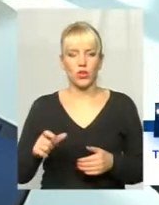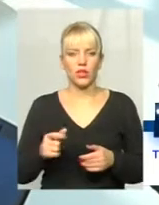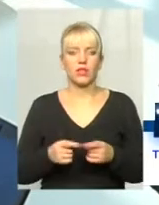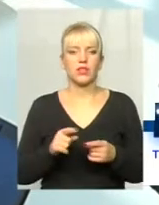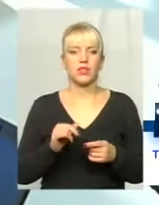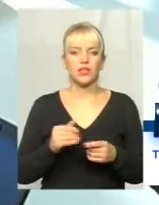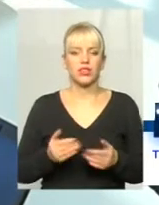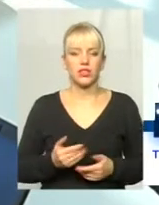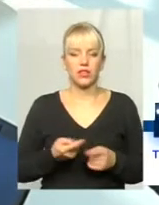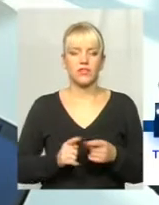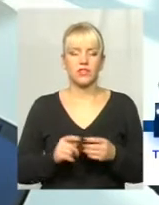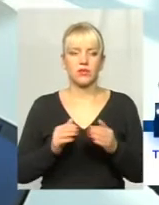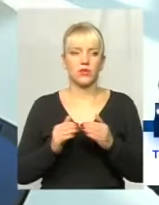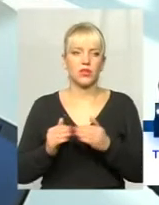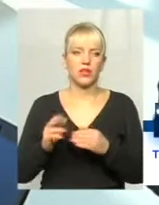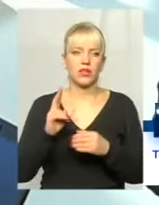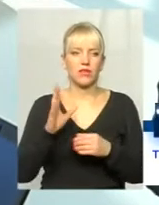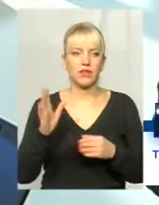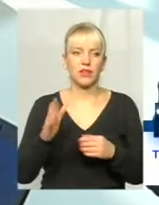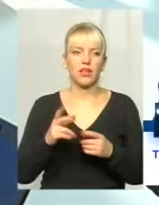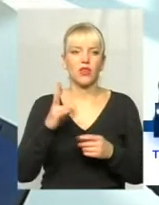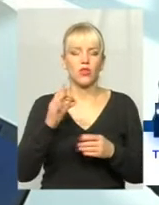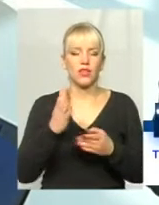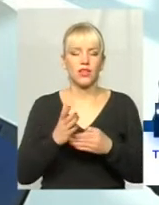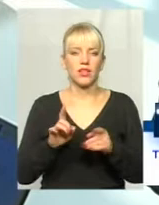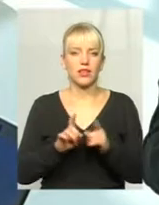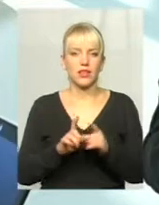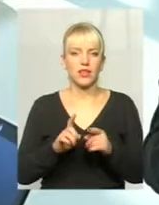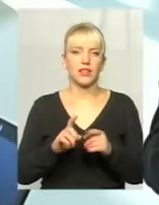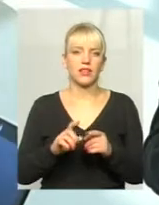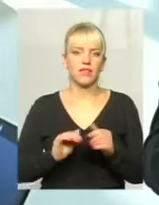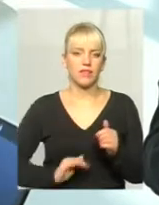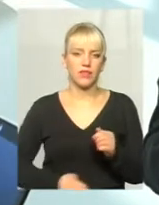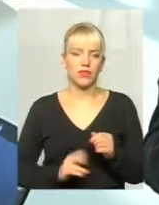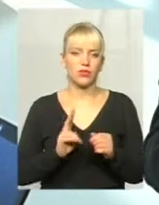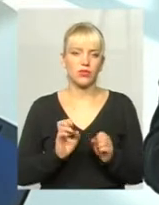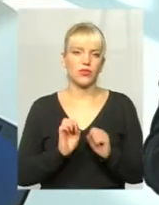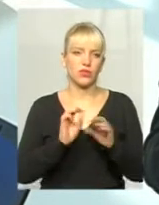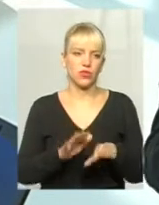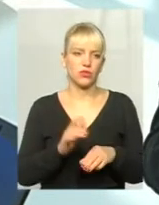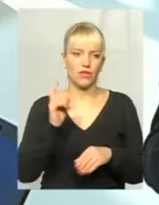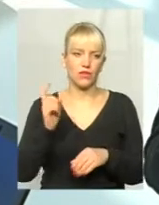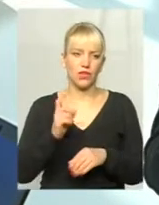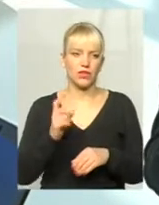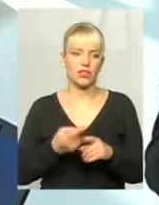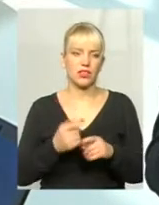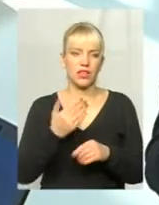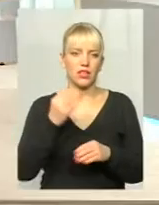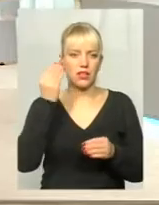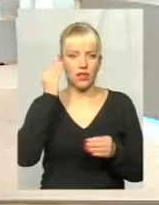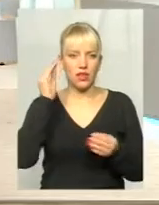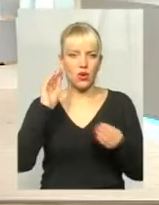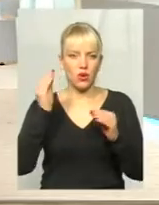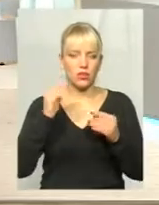які віддають будівництво цих квартир якраз власникам. І на їхній розсуд це все діло робиться.